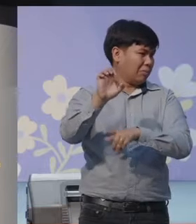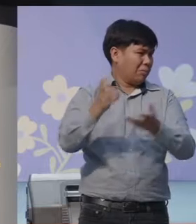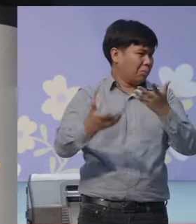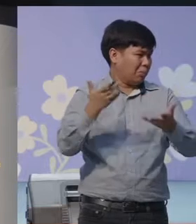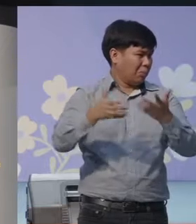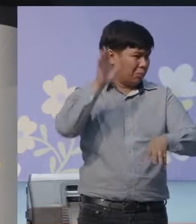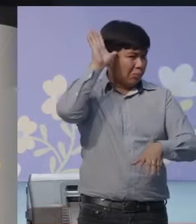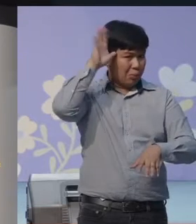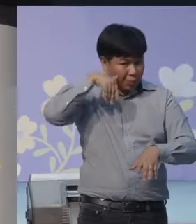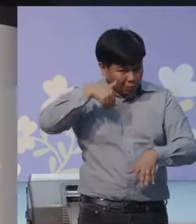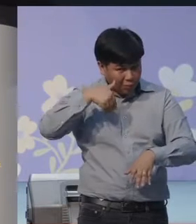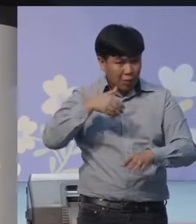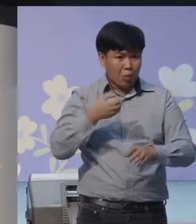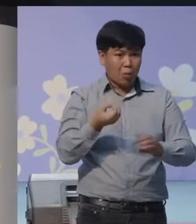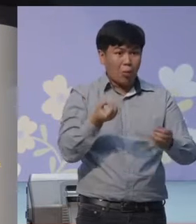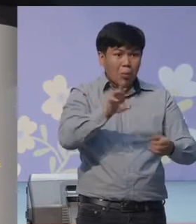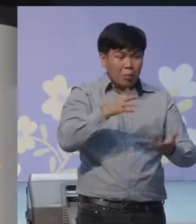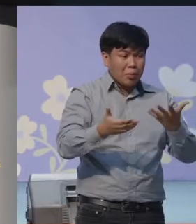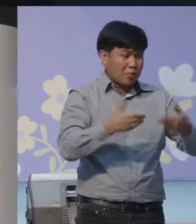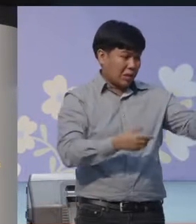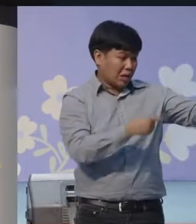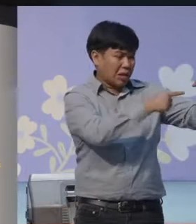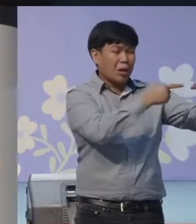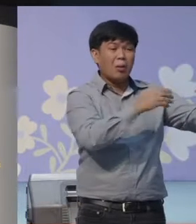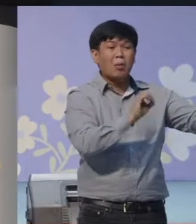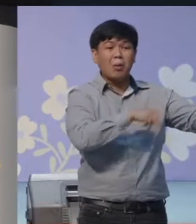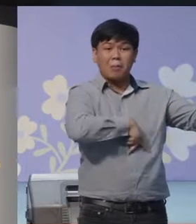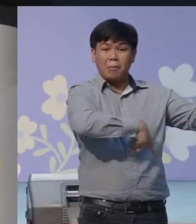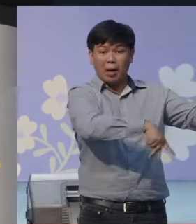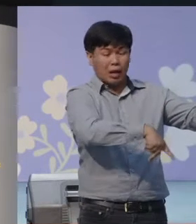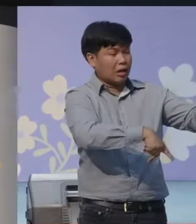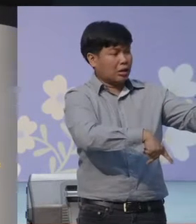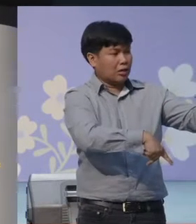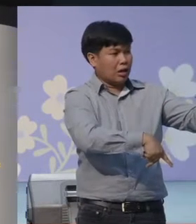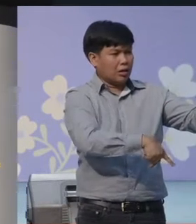siguro sa walang anak si Hana, okay,